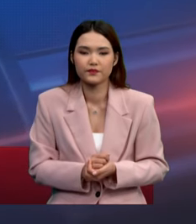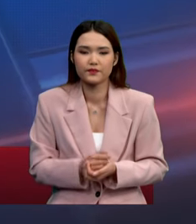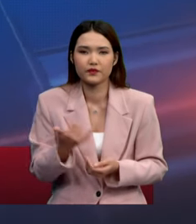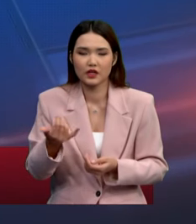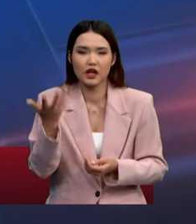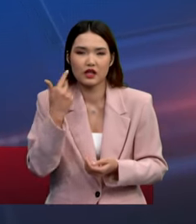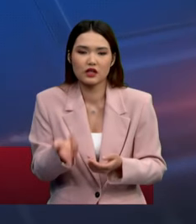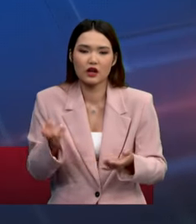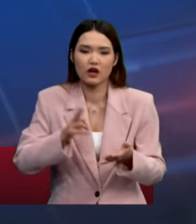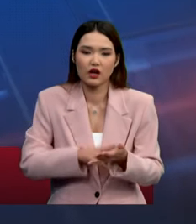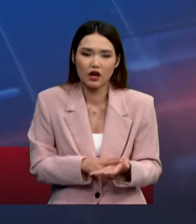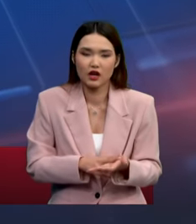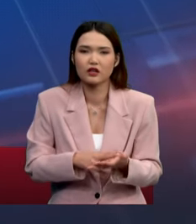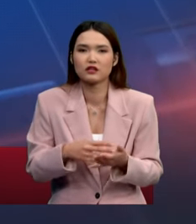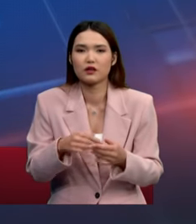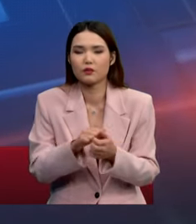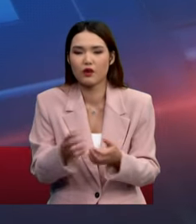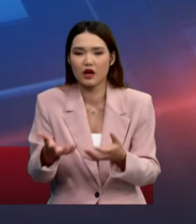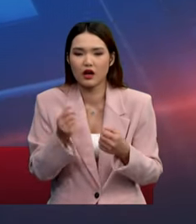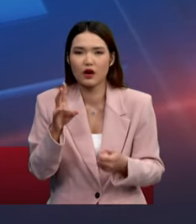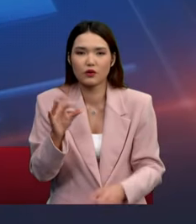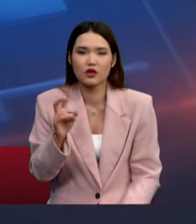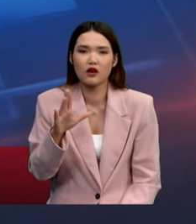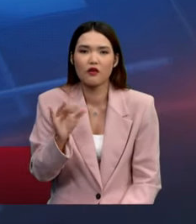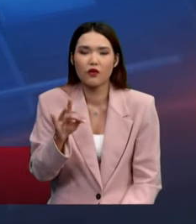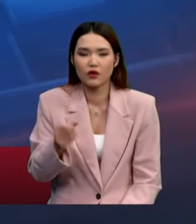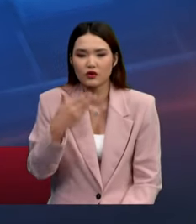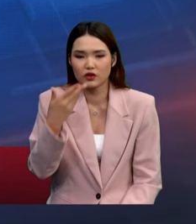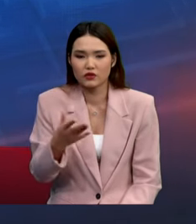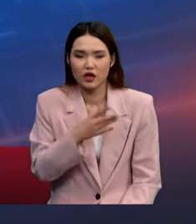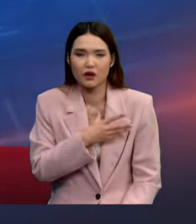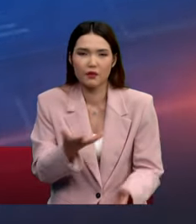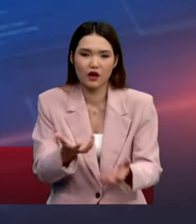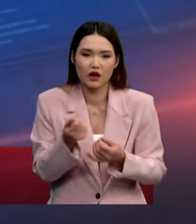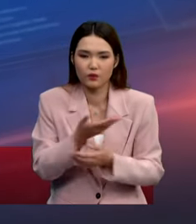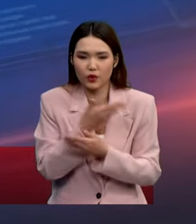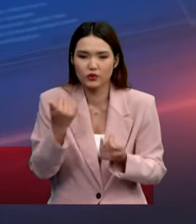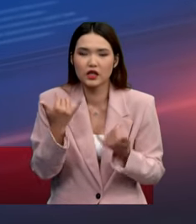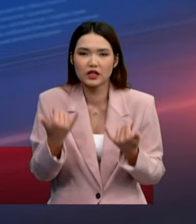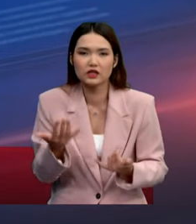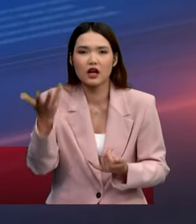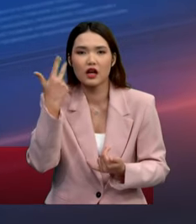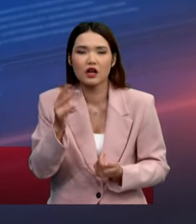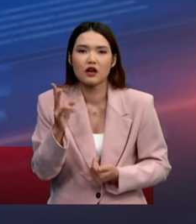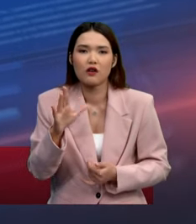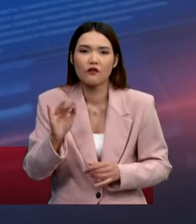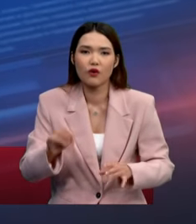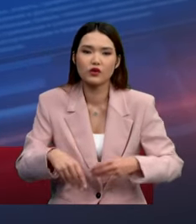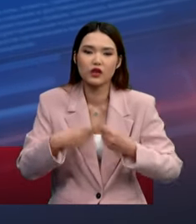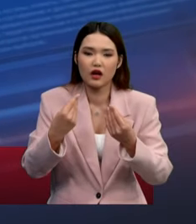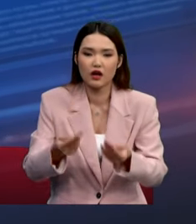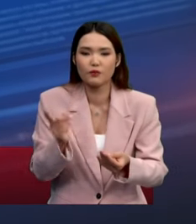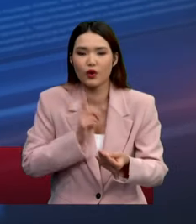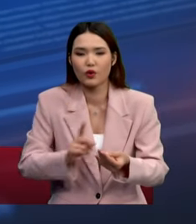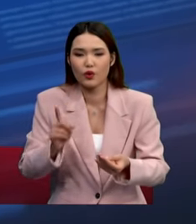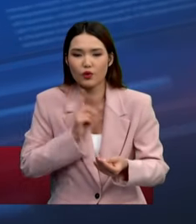көшіп келдіңіз, қандас мәртебесін алдыңыз. Алайда квота таусылып қалған, құжатыңызды қабылдамайды. Енді қашан квота бөлінеді деп күтіп жүрген кезде сіздің